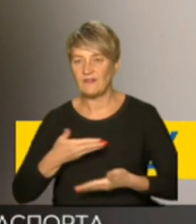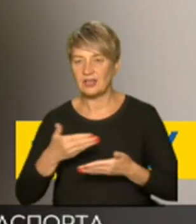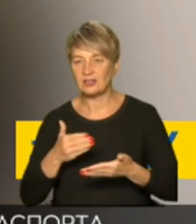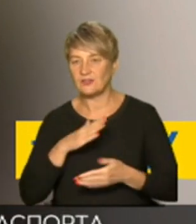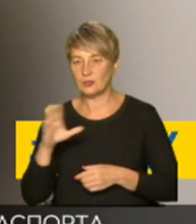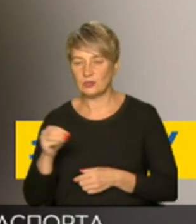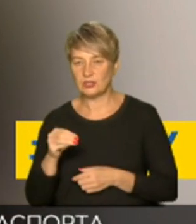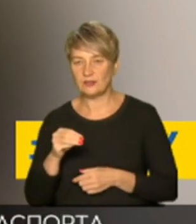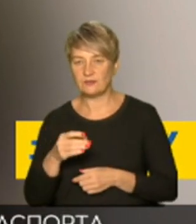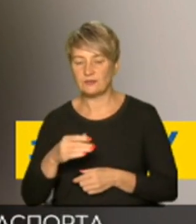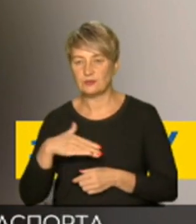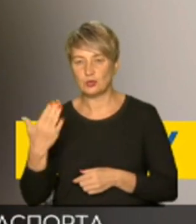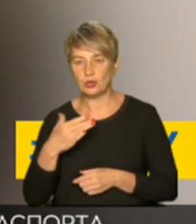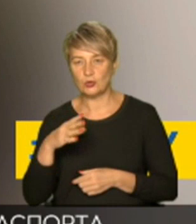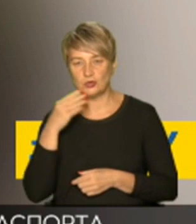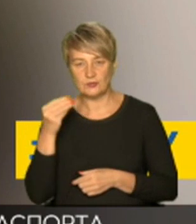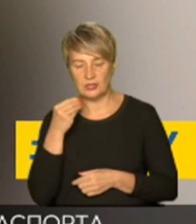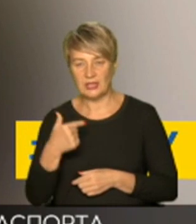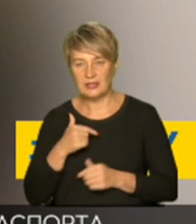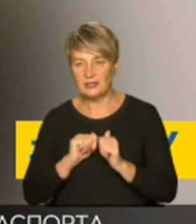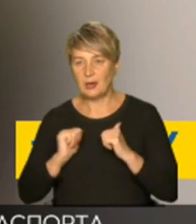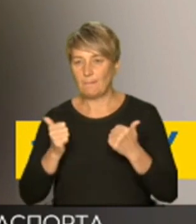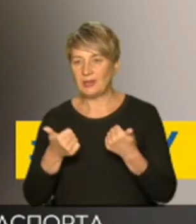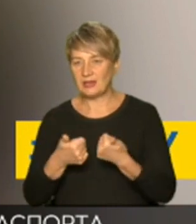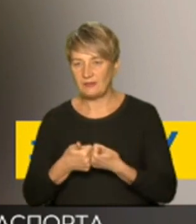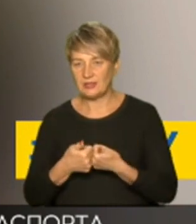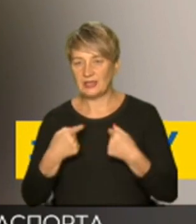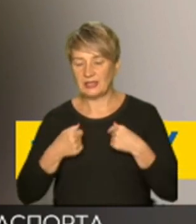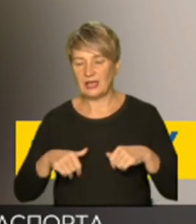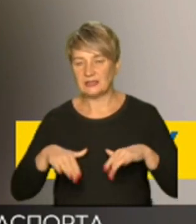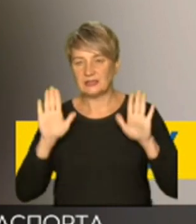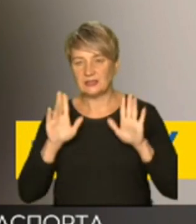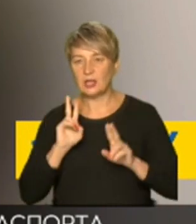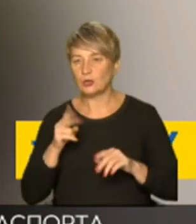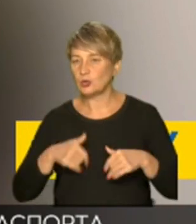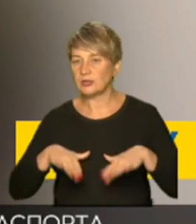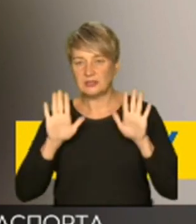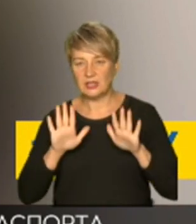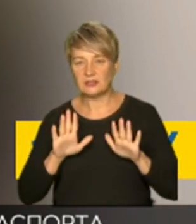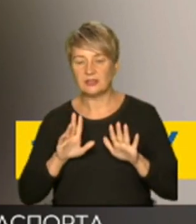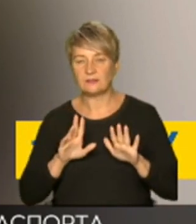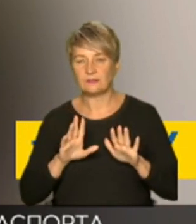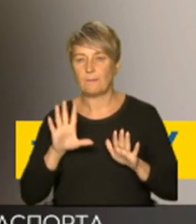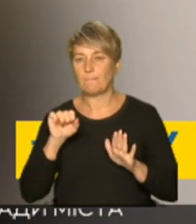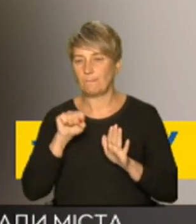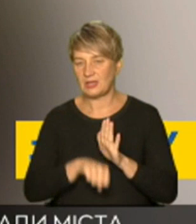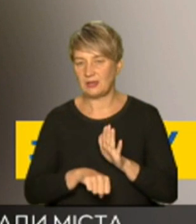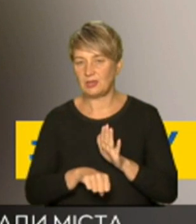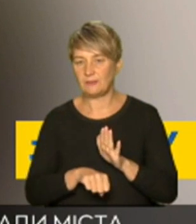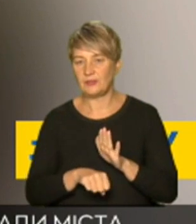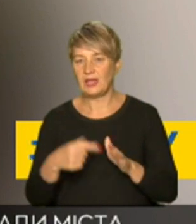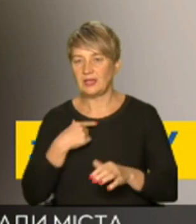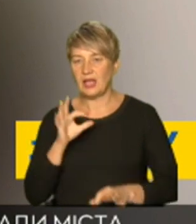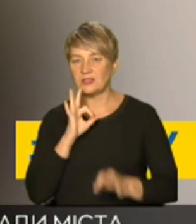и колонну сожгли. Я сдался в плен. Кто не сдался в плен, они погибли. Из-за этого я советую